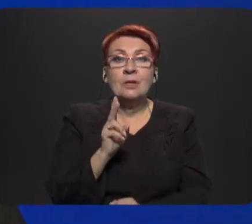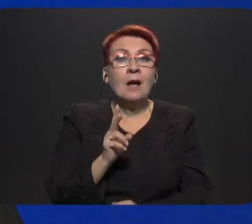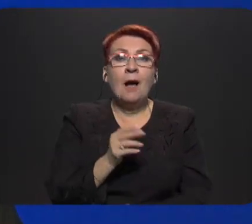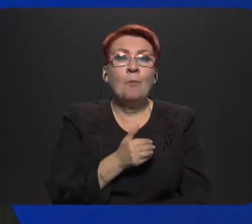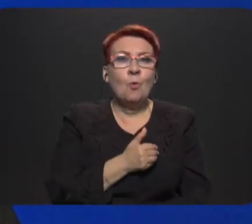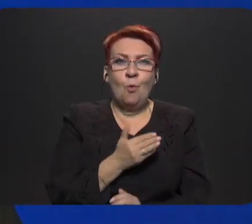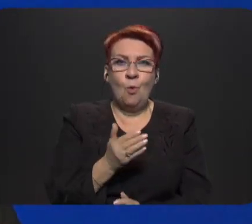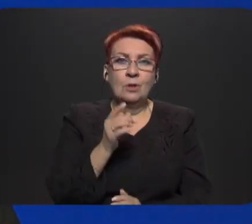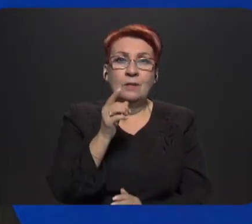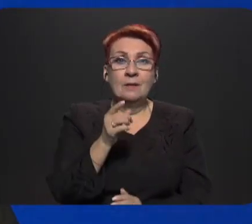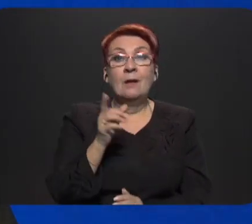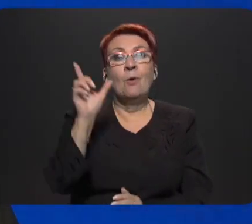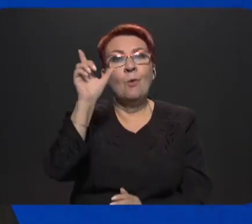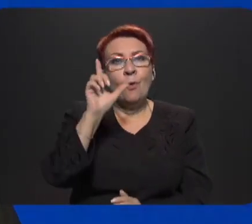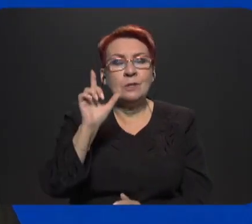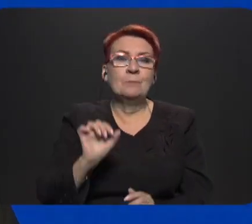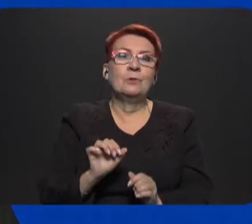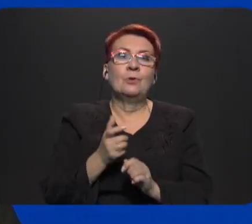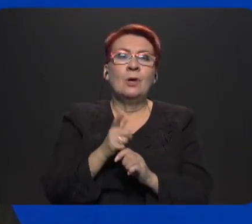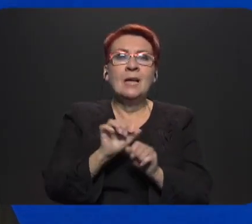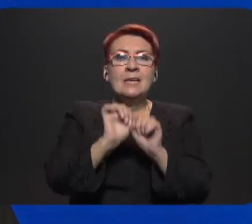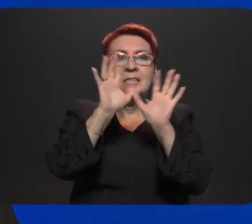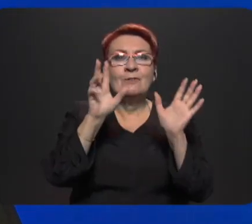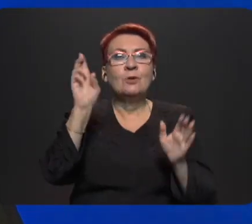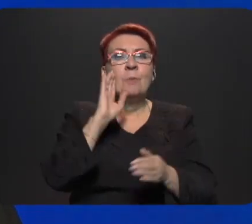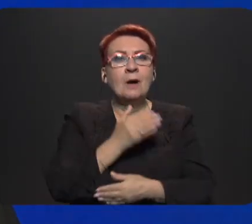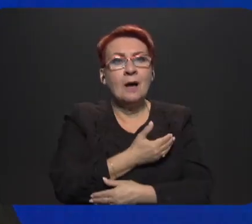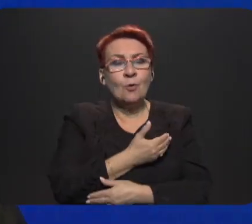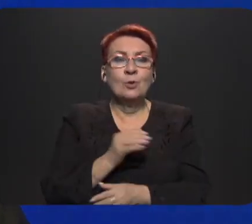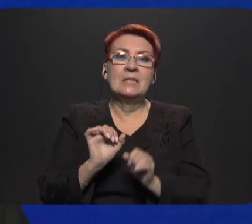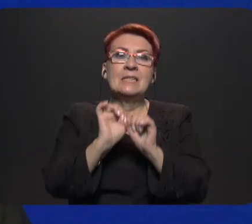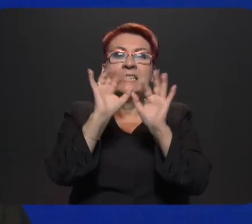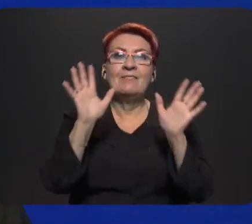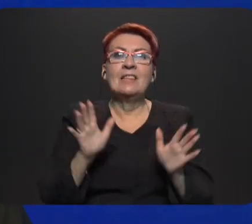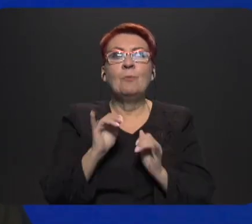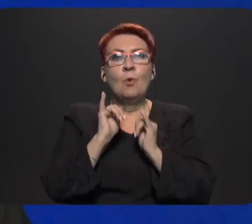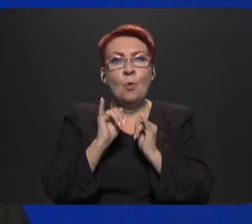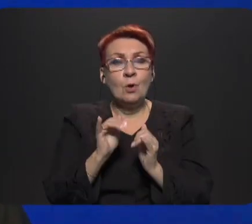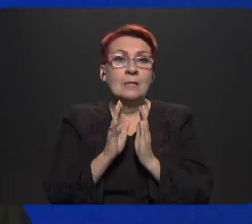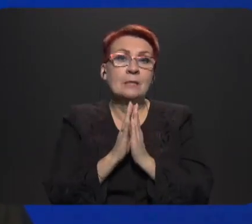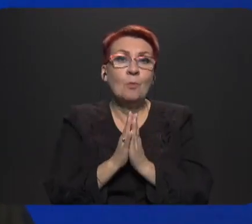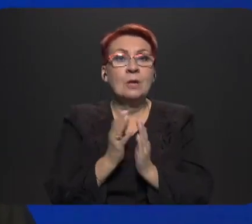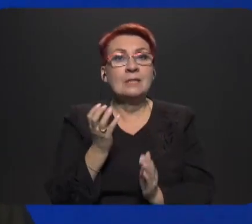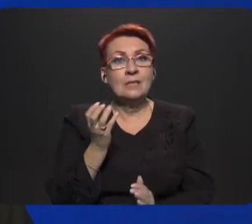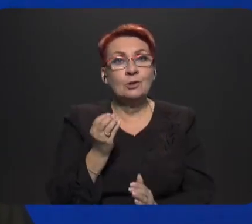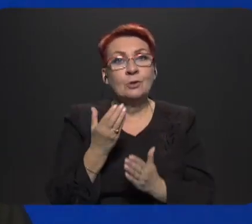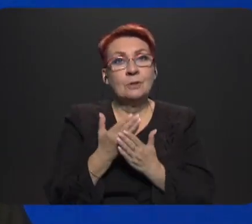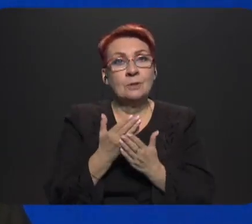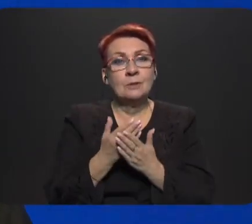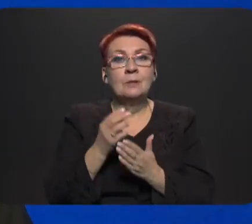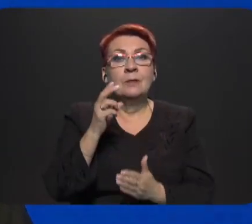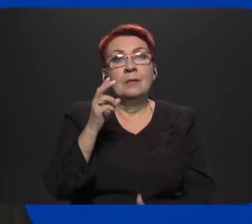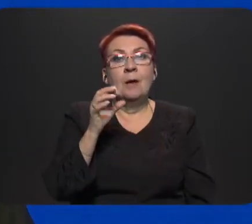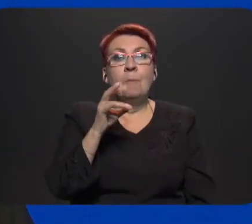сердце подскажет. Господу, Пресвятой Богородице, святым угодникам. Молится еще, например,